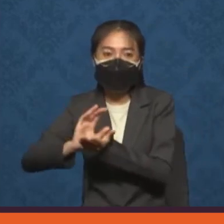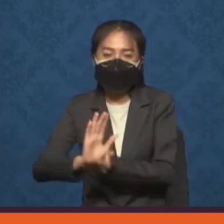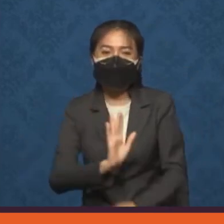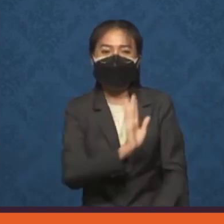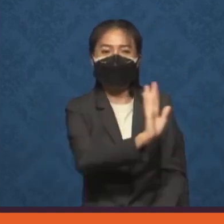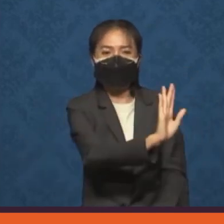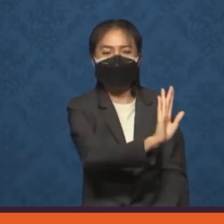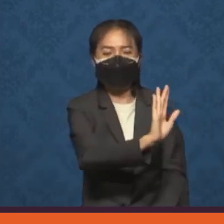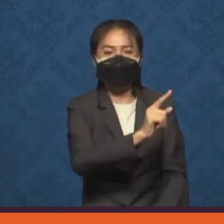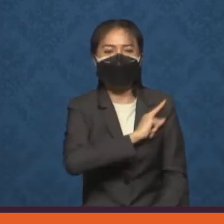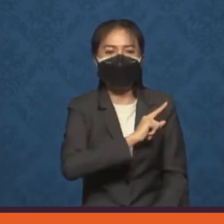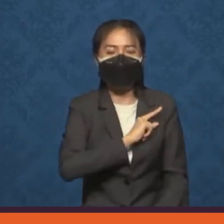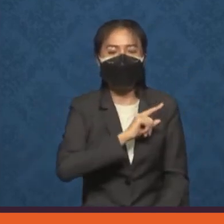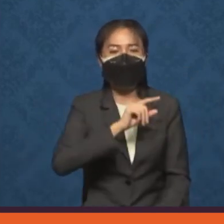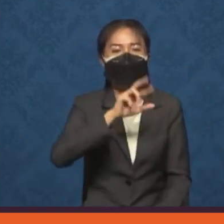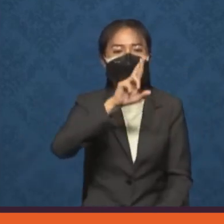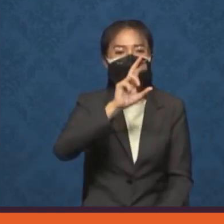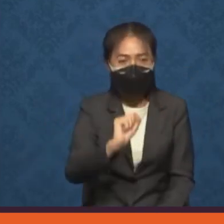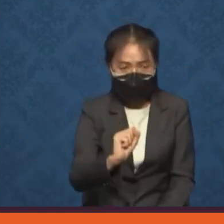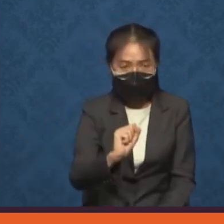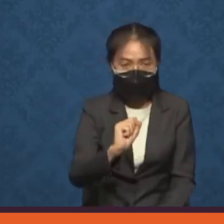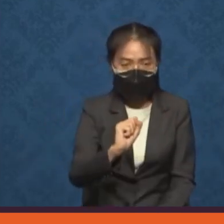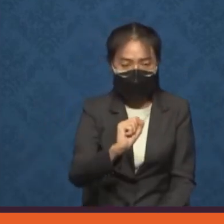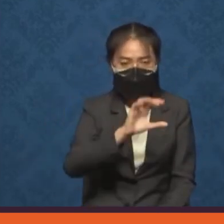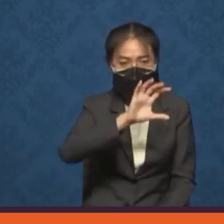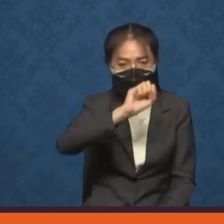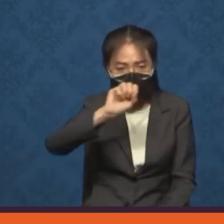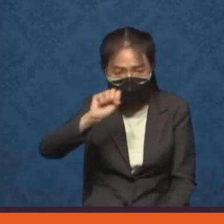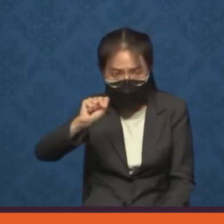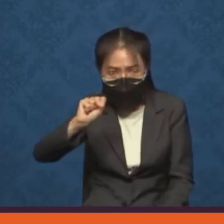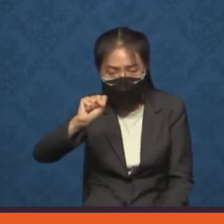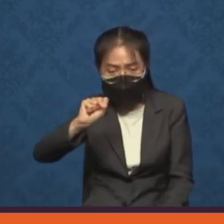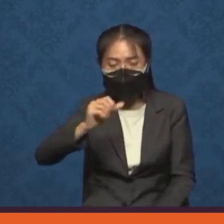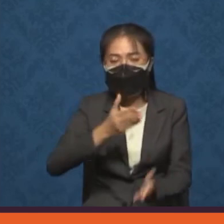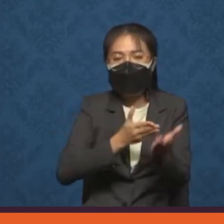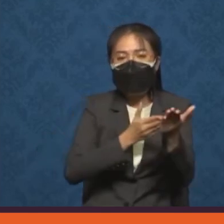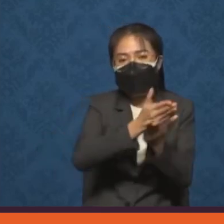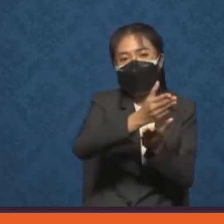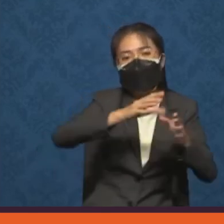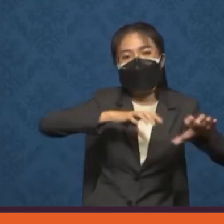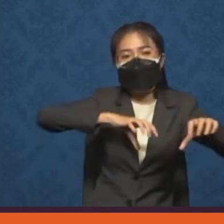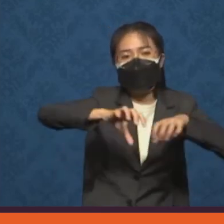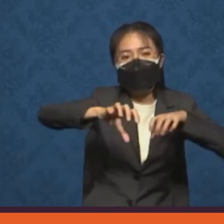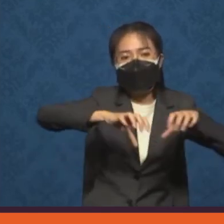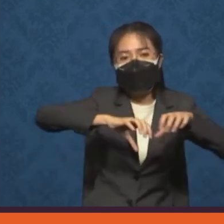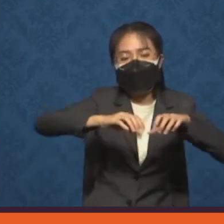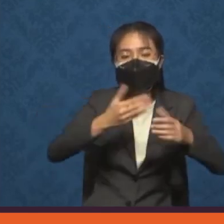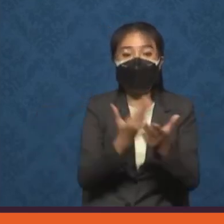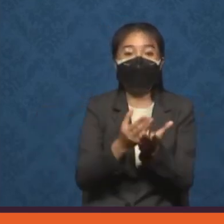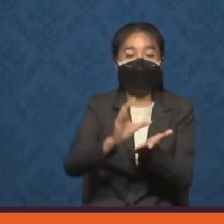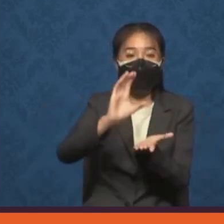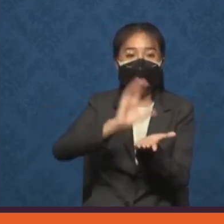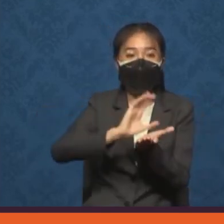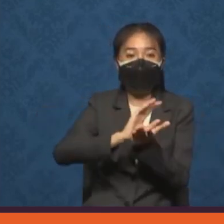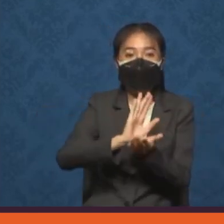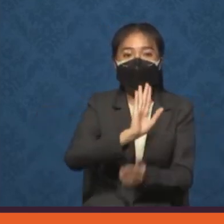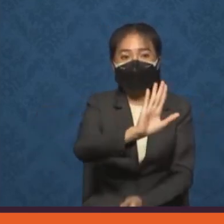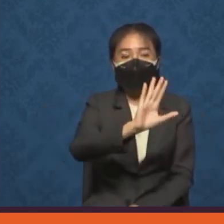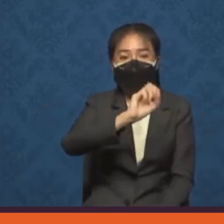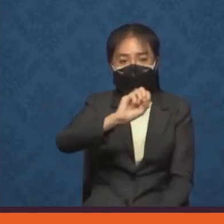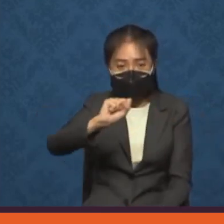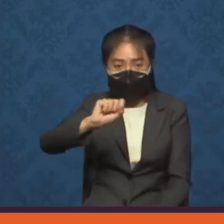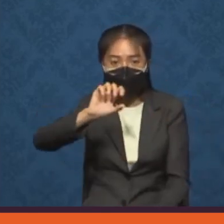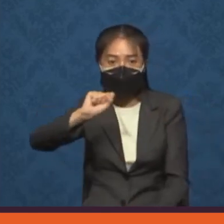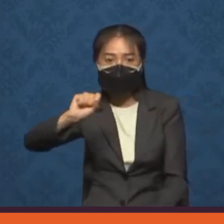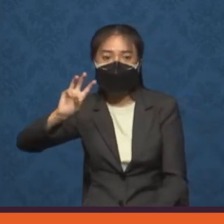าครับการบริหารการใช้งบประมาณเป็นเรื่องของฝ่ายบริหารครับการตั้งงบประมาณการให้ความเห็นชอบงบประมาณเป็นเรื่องของส.ส.ส.ว.